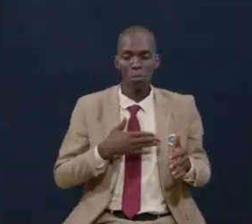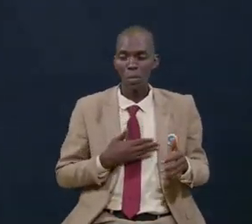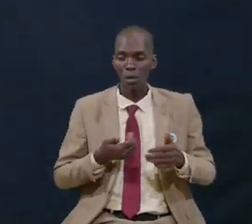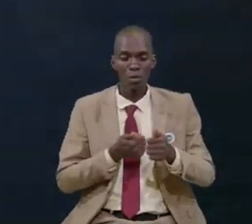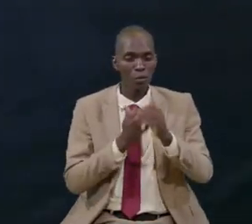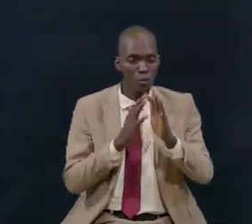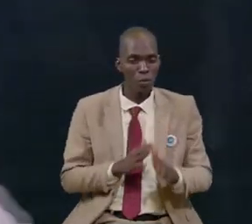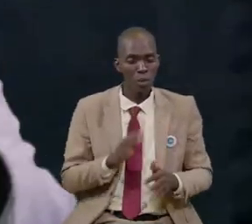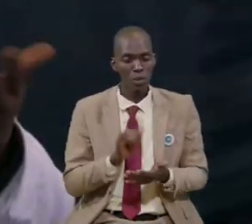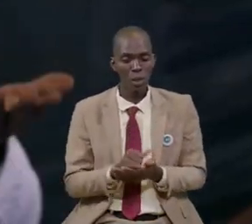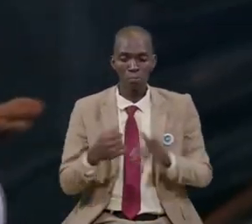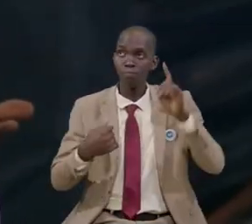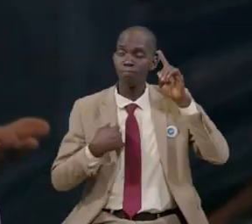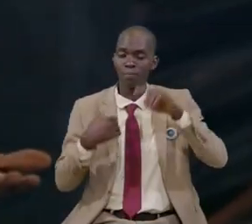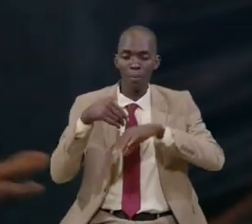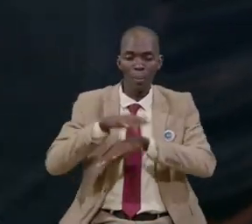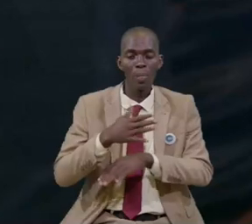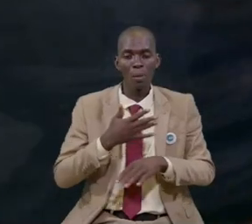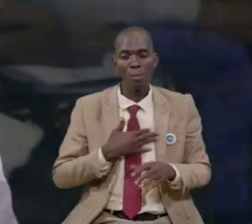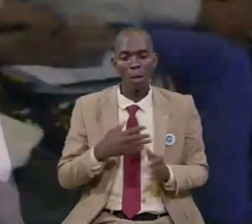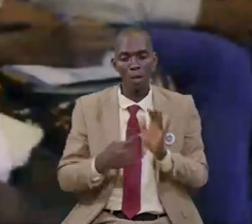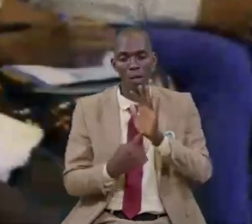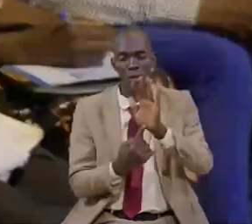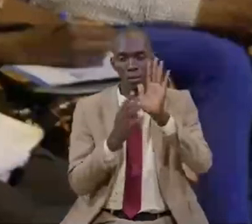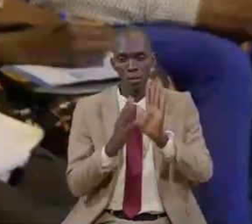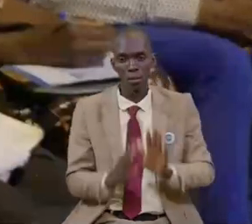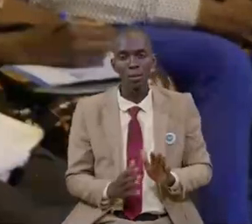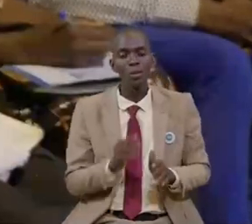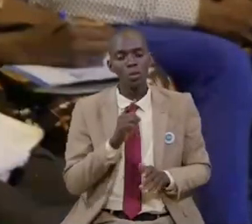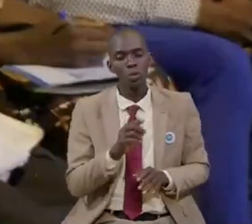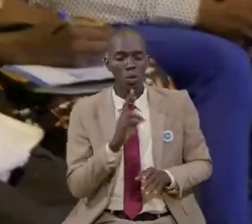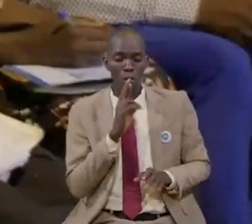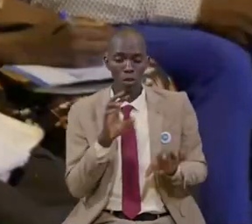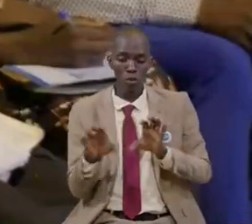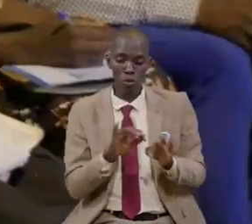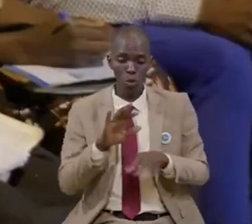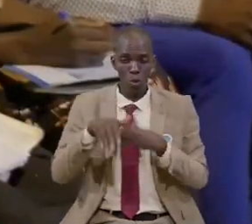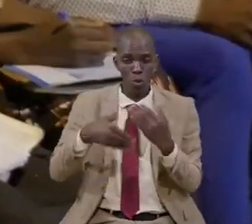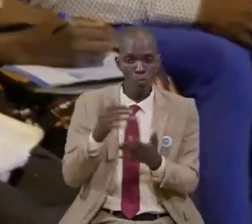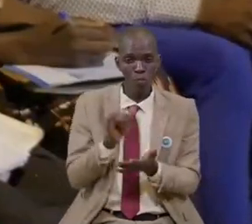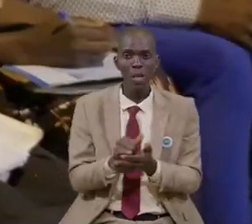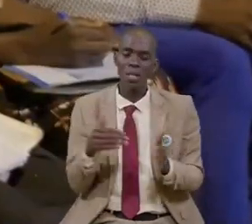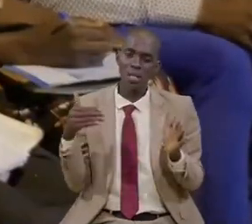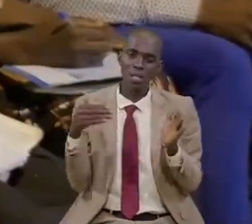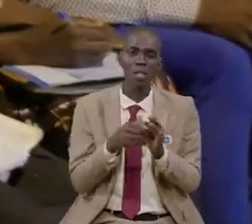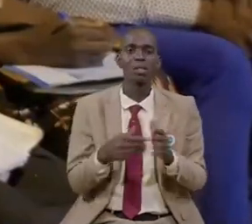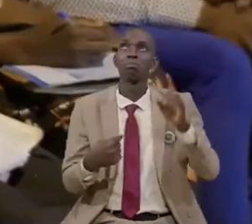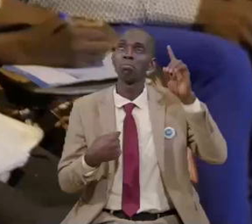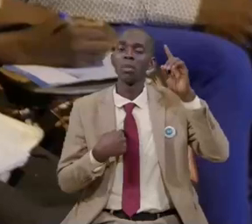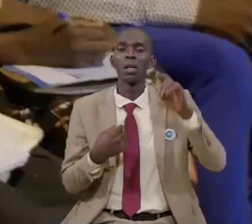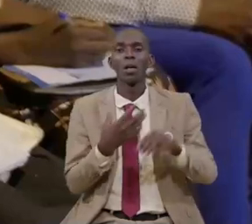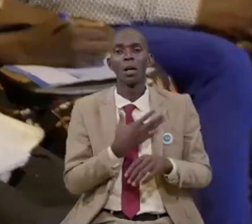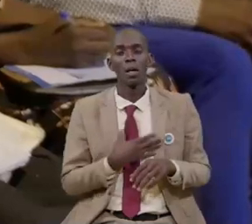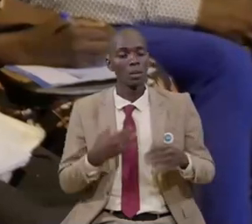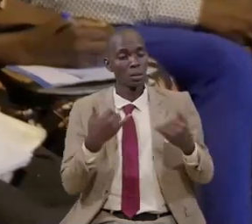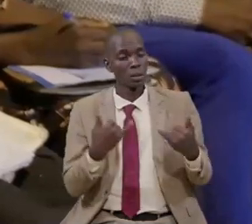mes ambassadeurs, que j'ai envoyé, tu le fais contre moi. Donc, il a dit, Seigneur, que dois-je